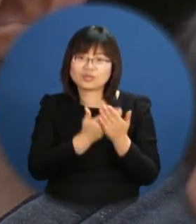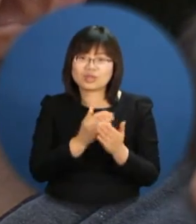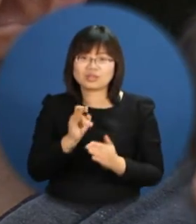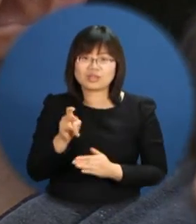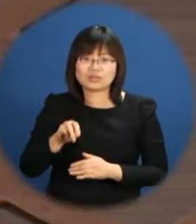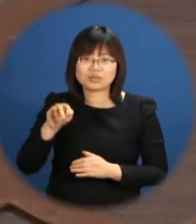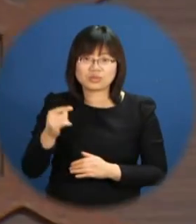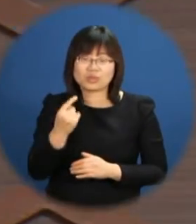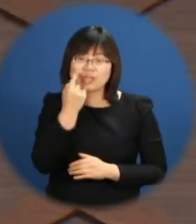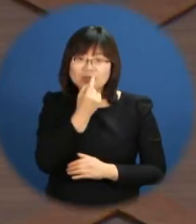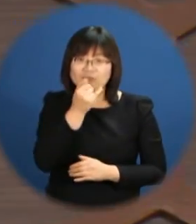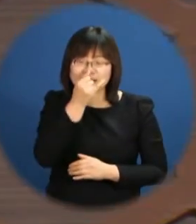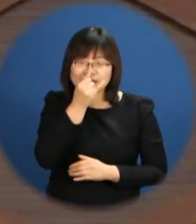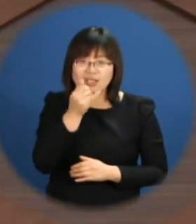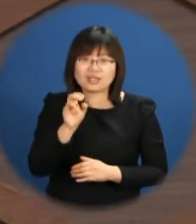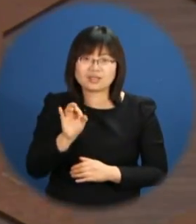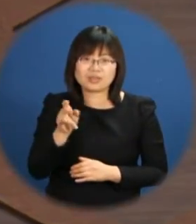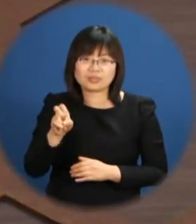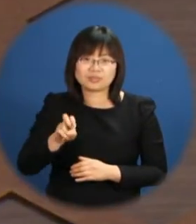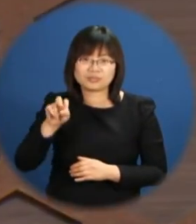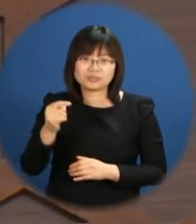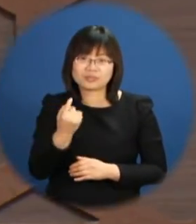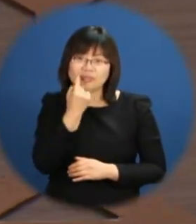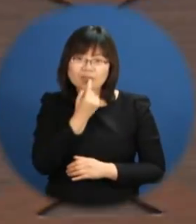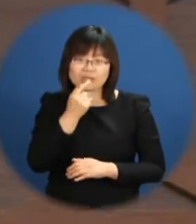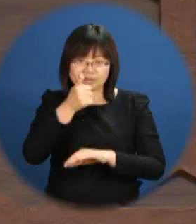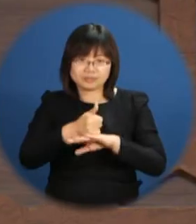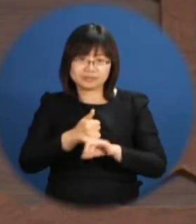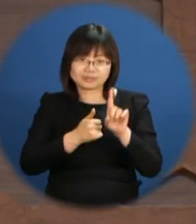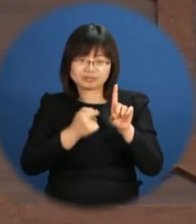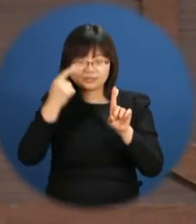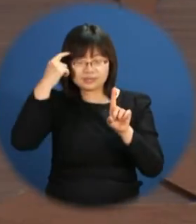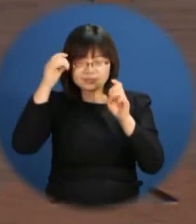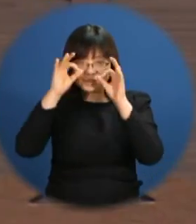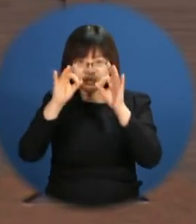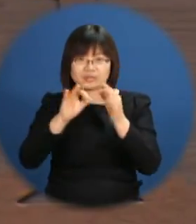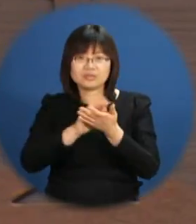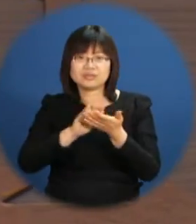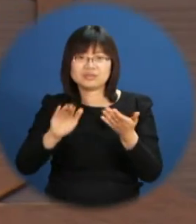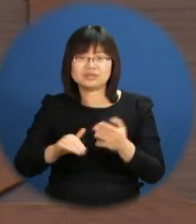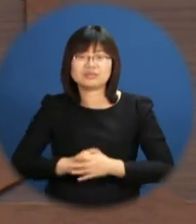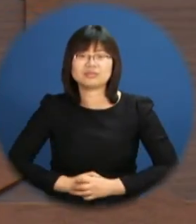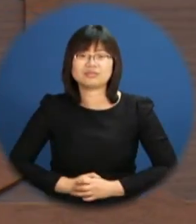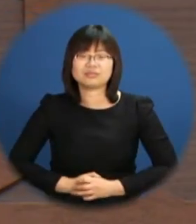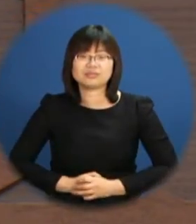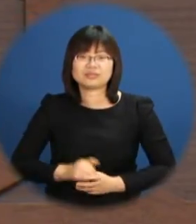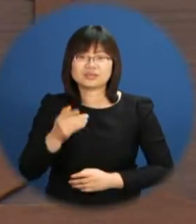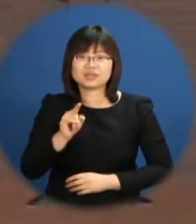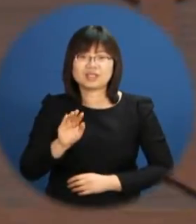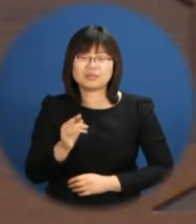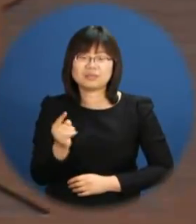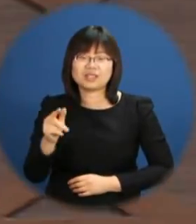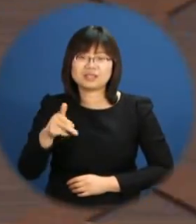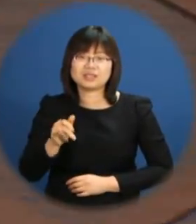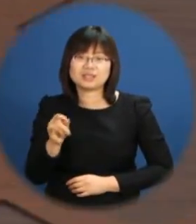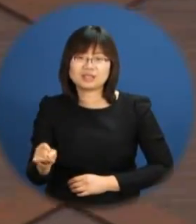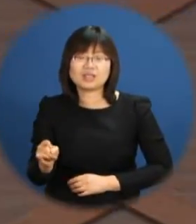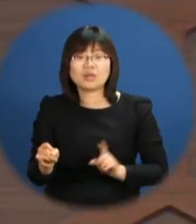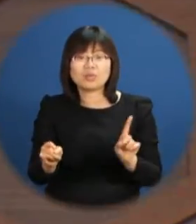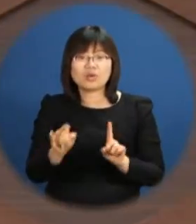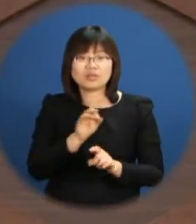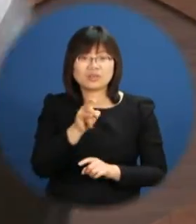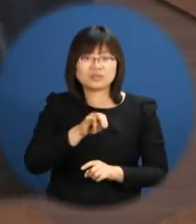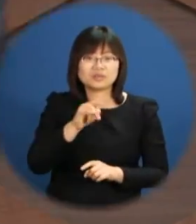인데 근데 연소 이런 을 마지막으로 한가지 생각해보겠습니다 라보 하세요 이제 연소 이뤄내